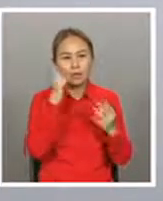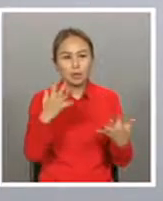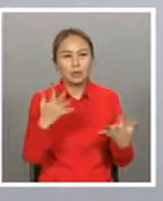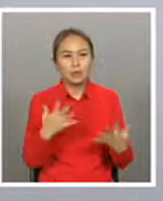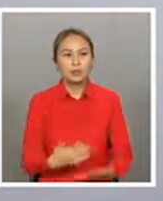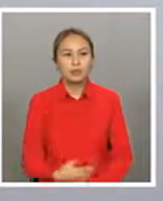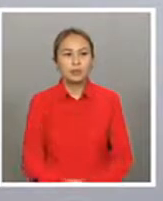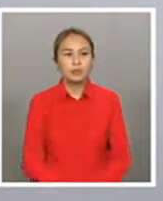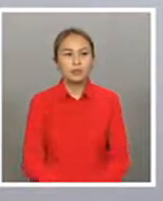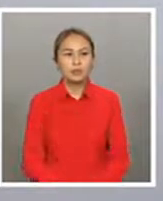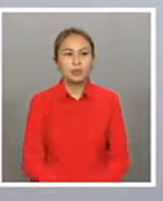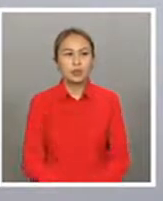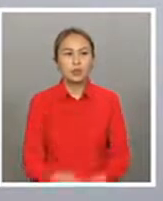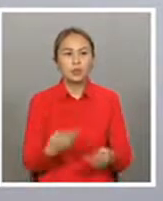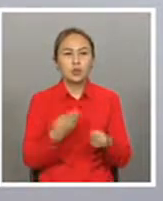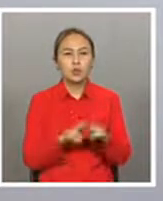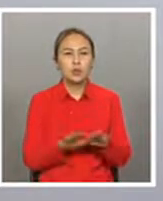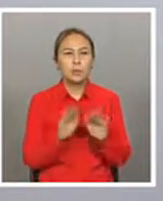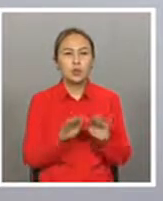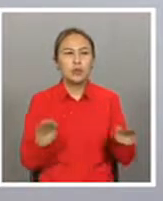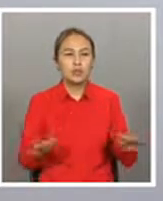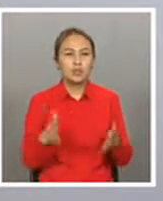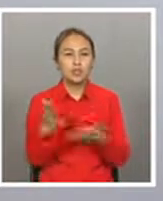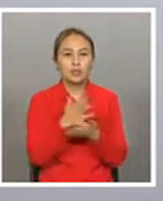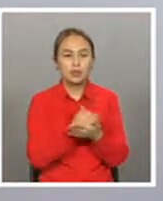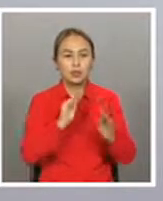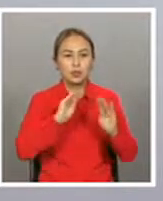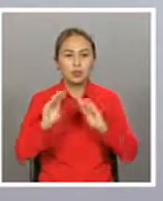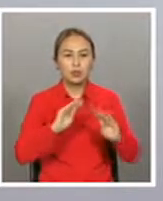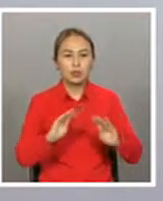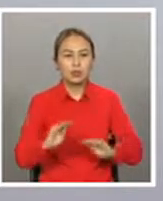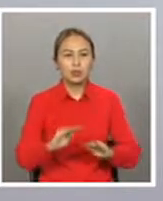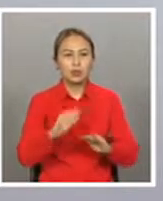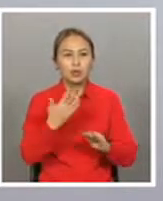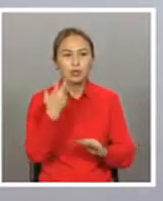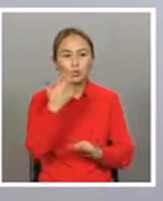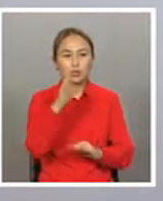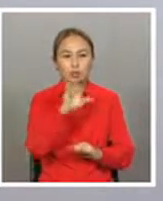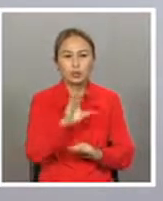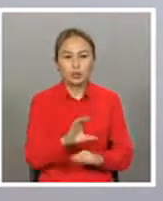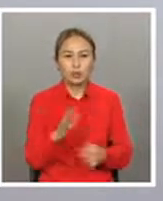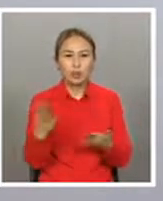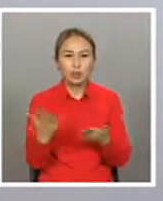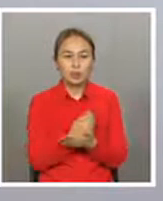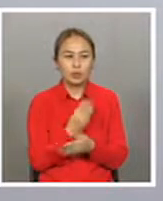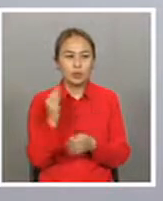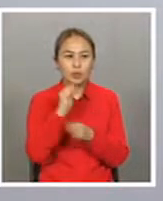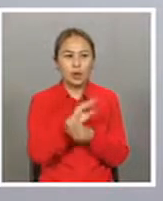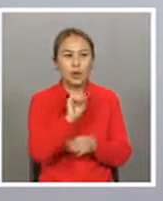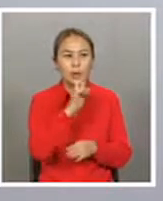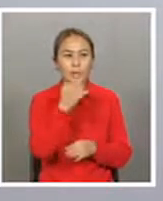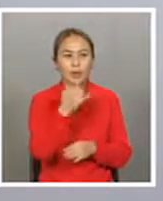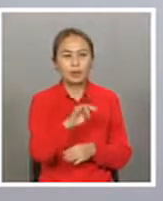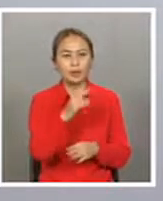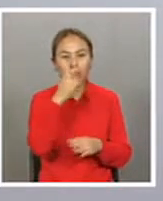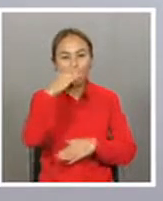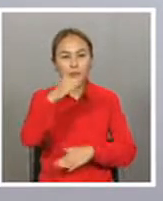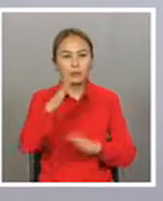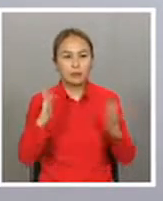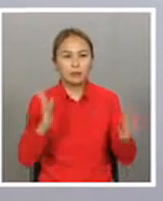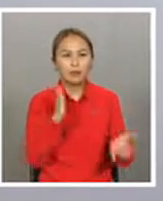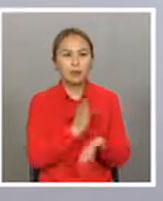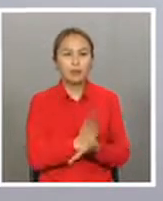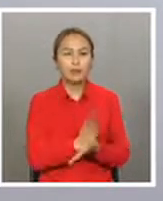ойлаймын. Сонымен балалар, біз жинаған суретіміздің үш бөлігінде қоссақ, Абай атамыздың портреті шығады